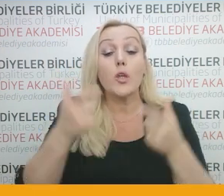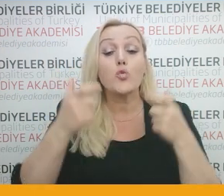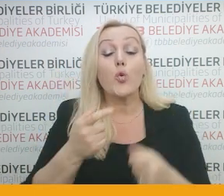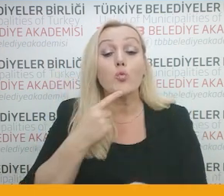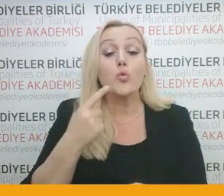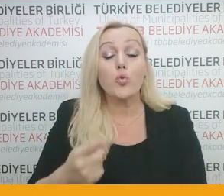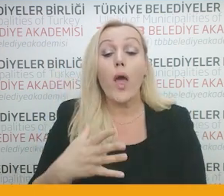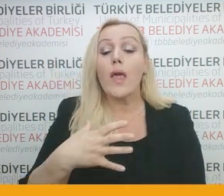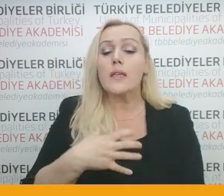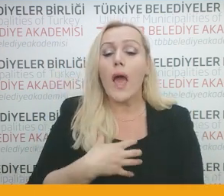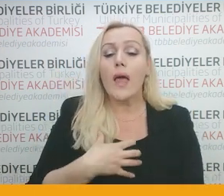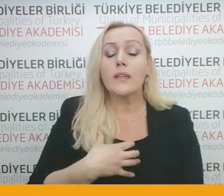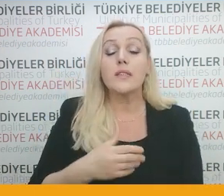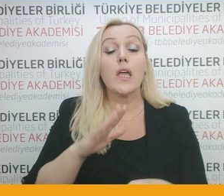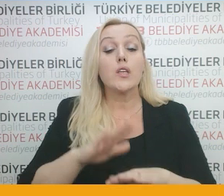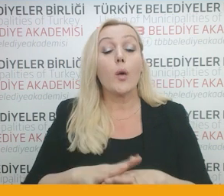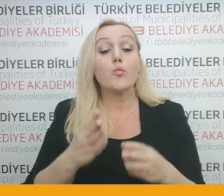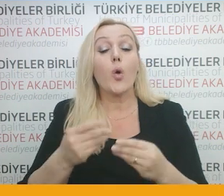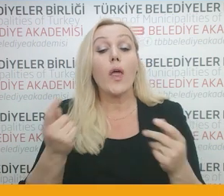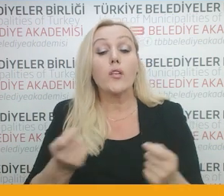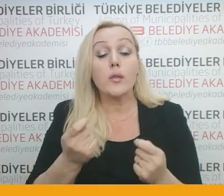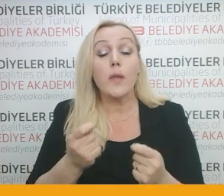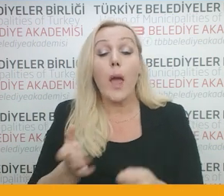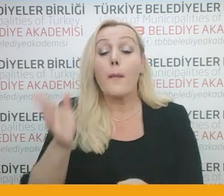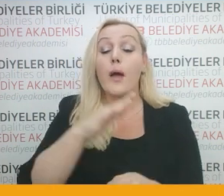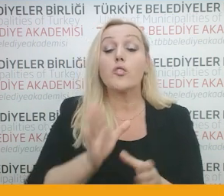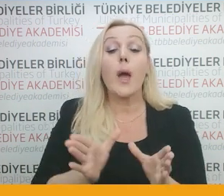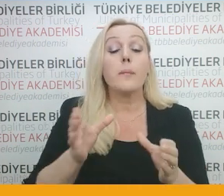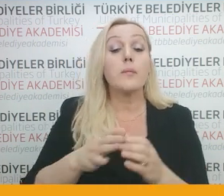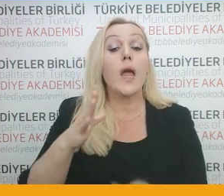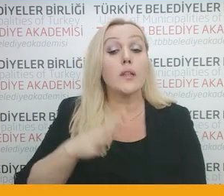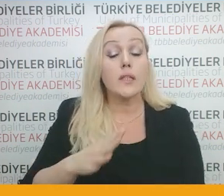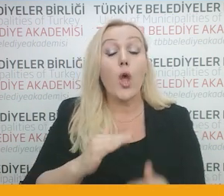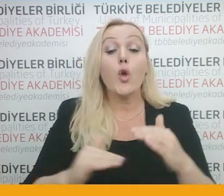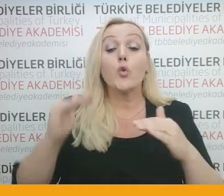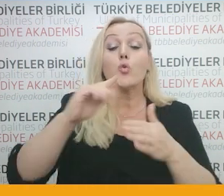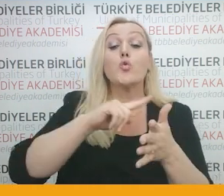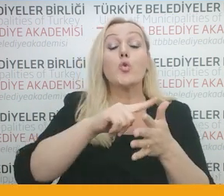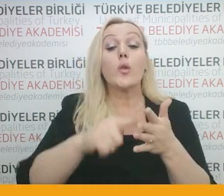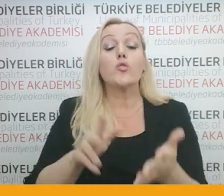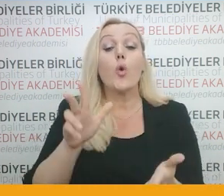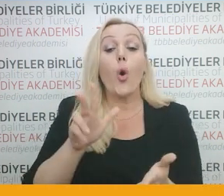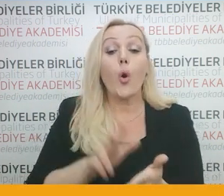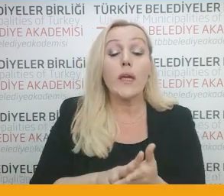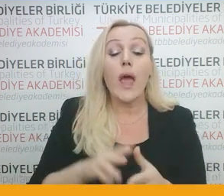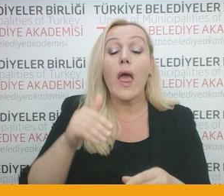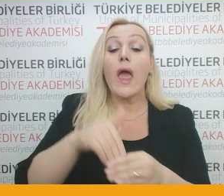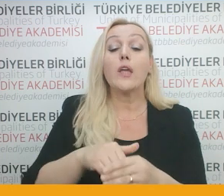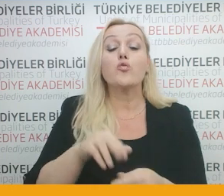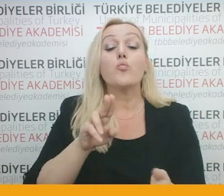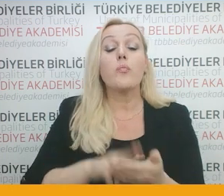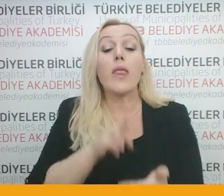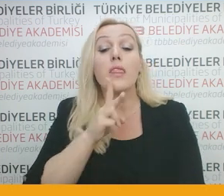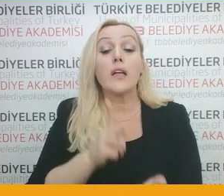olması, kendilerinin söz konusu işlemleri diğer birilerinin talebi, üst yöneticilerin onayı, encümen kararı doğrultusunda görevlerini bir gereği olarak